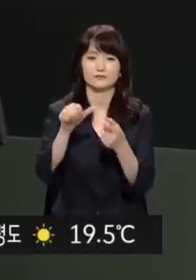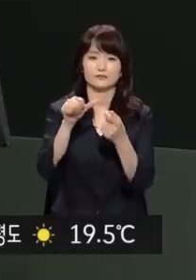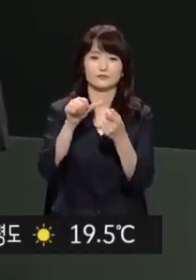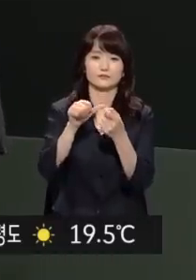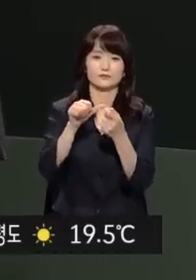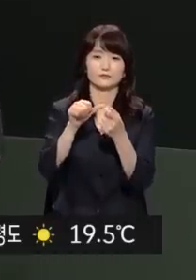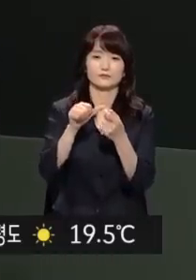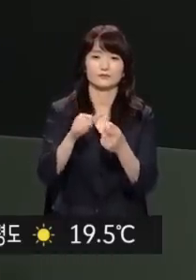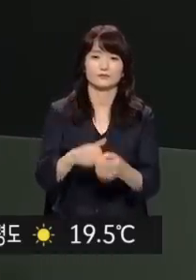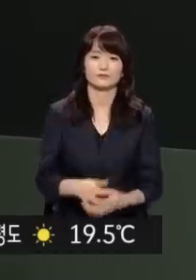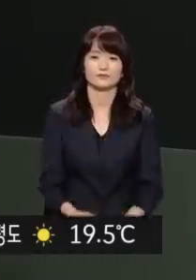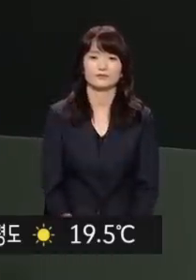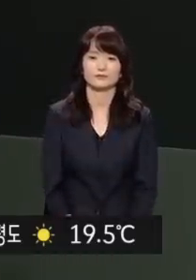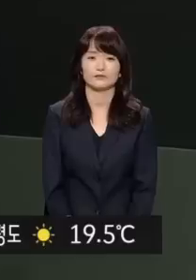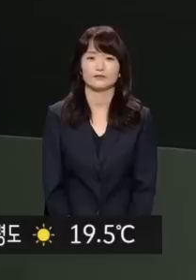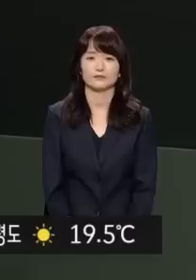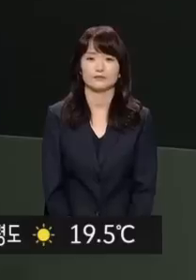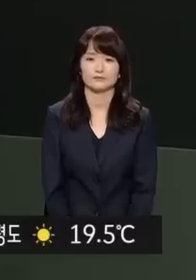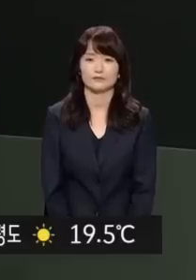보자